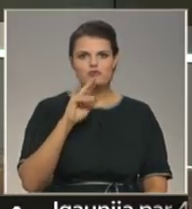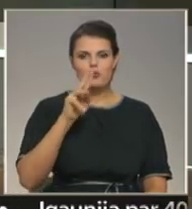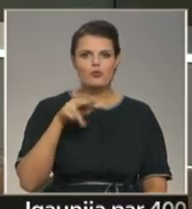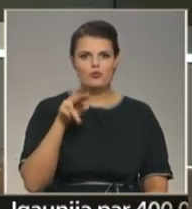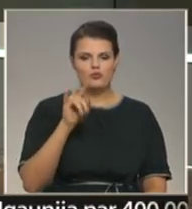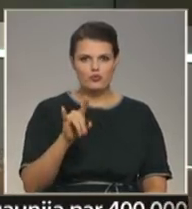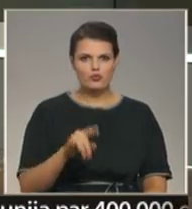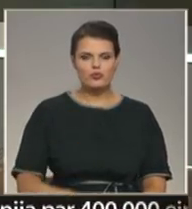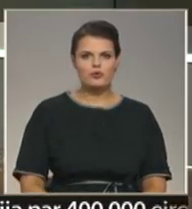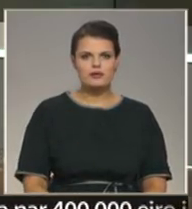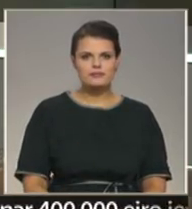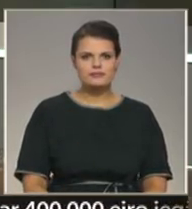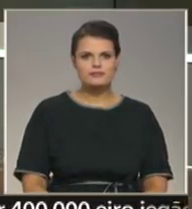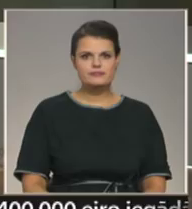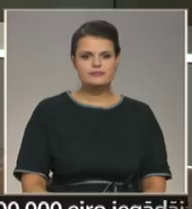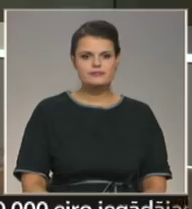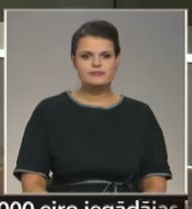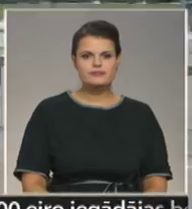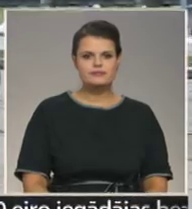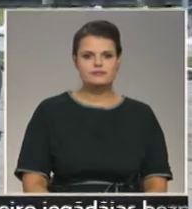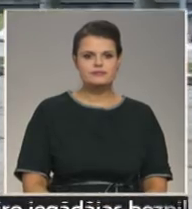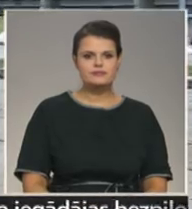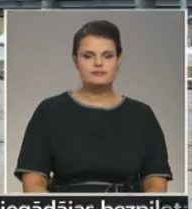Latgales reģionālā televīzija.